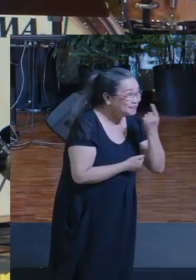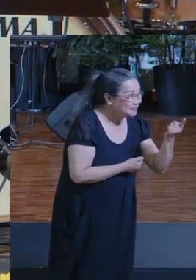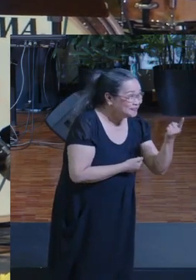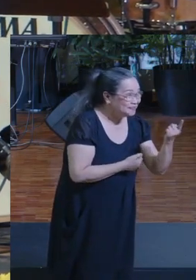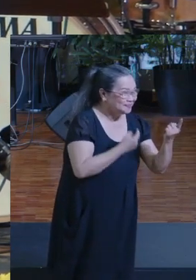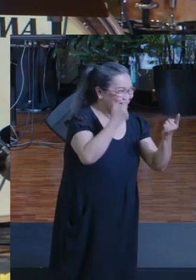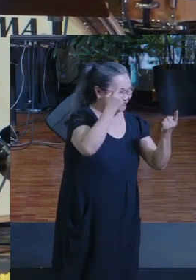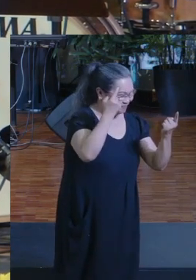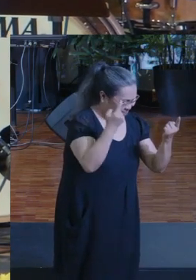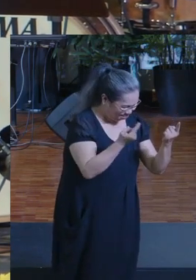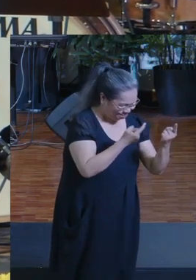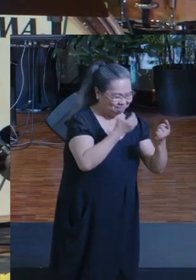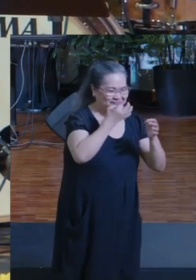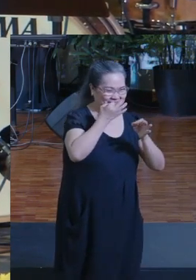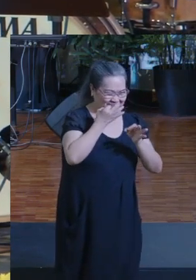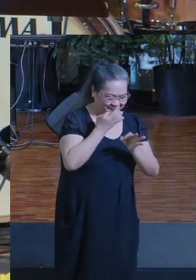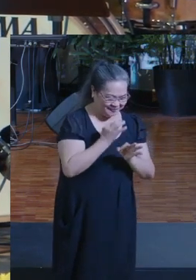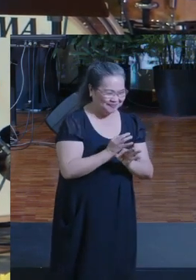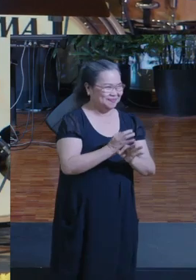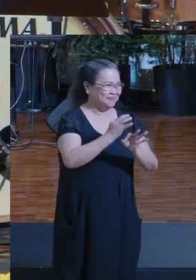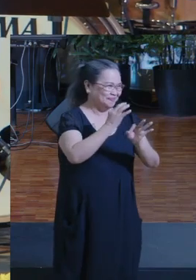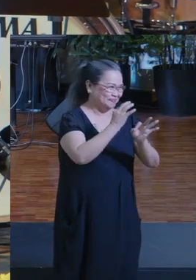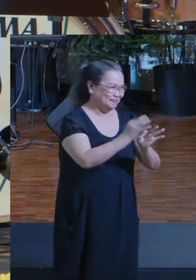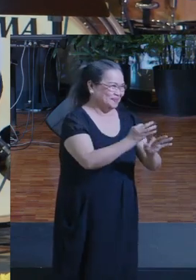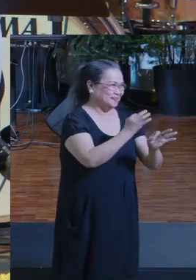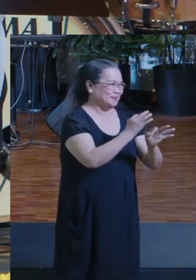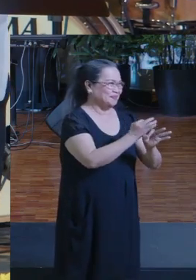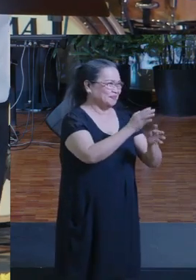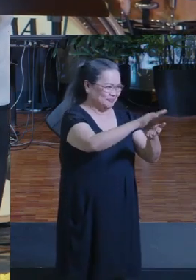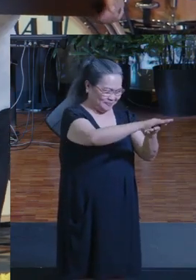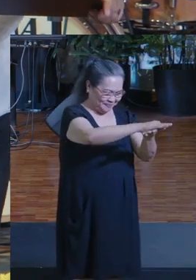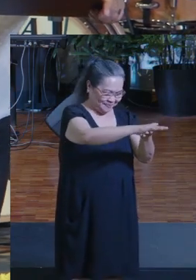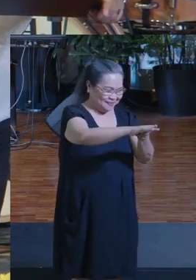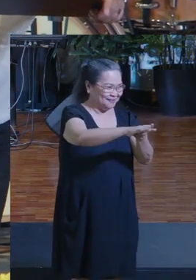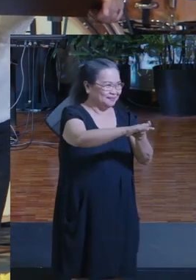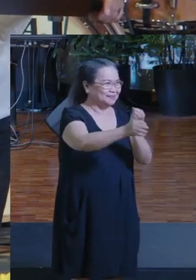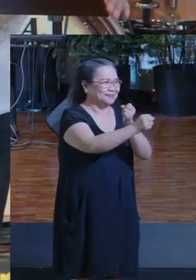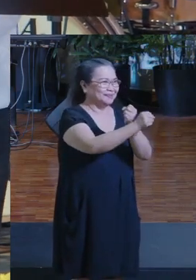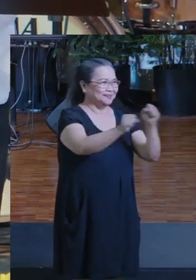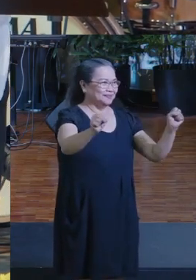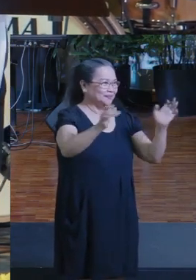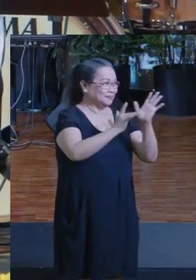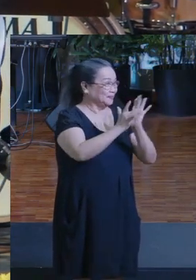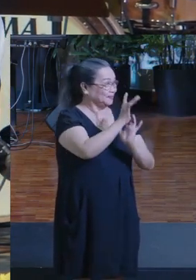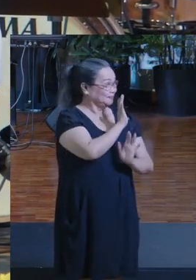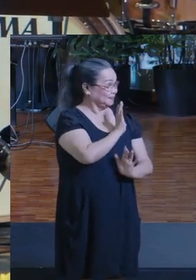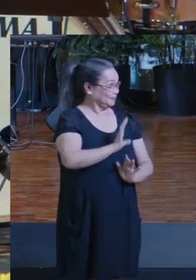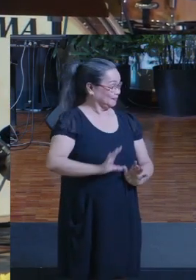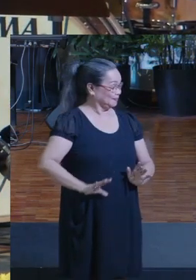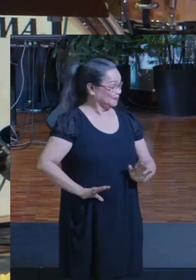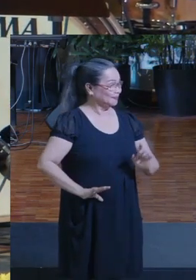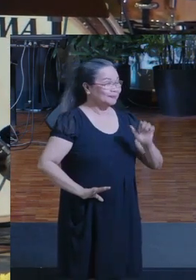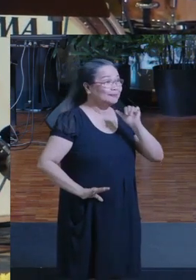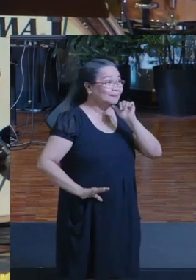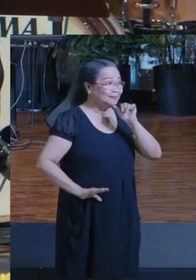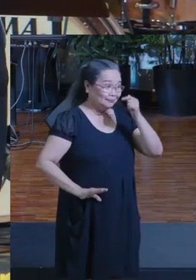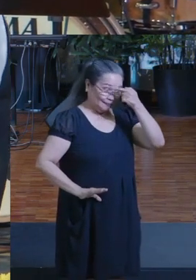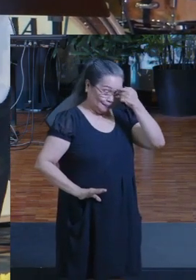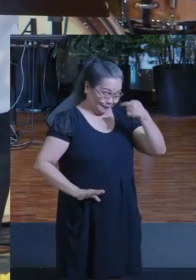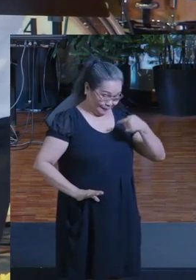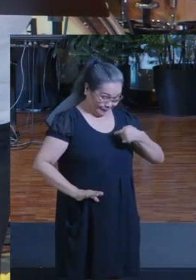Siya ay laging tapat. Wagas ang pangakong kaligtasan kay Kristo Jesus. Hindi dahil tayo